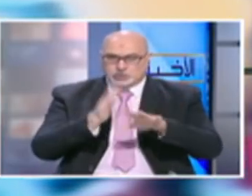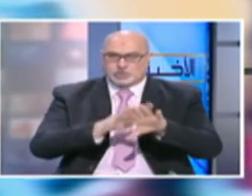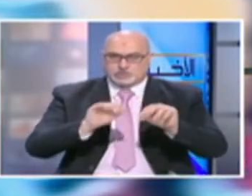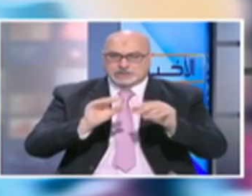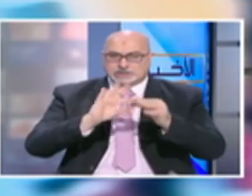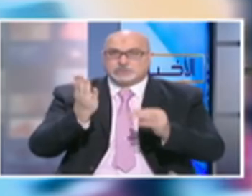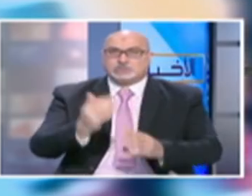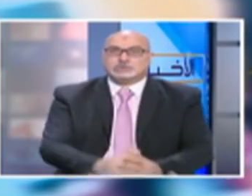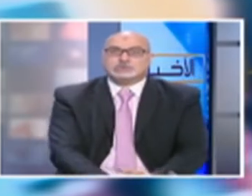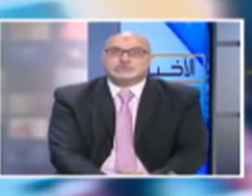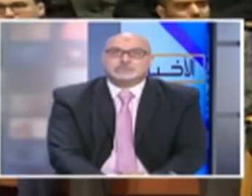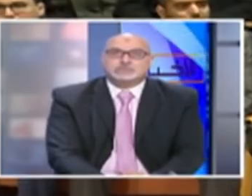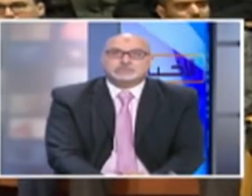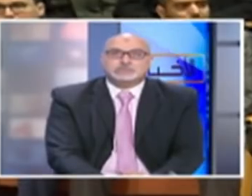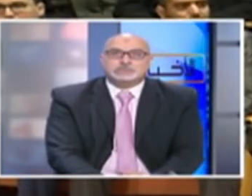الأجواء.